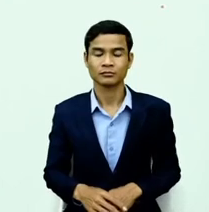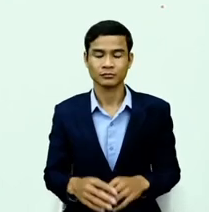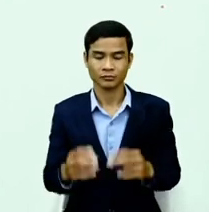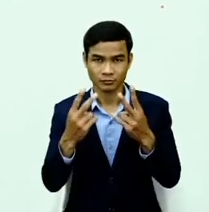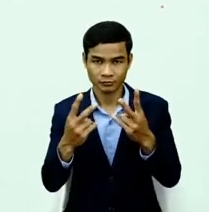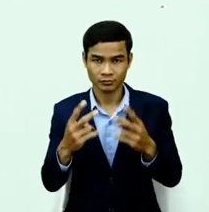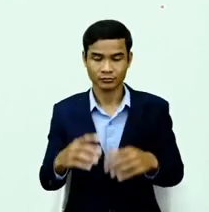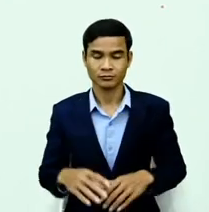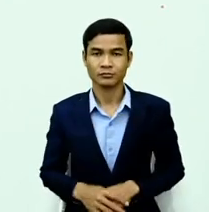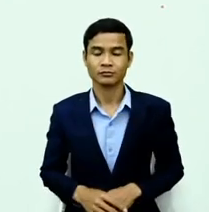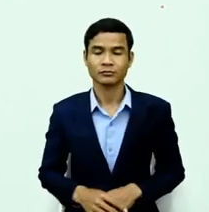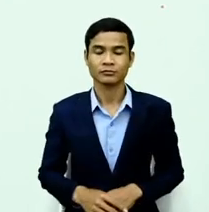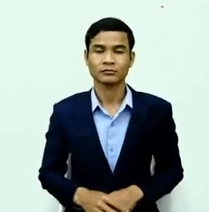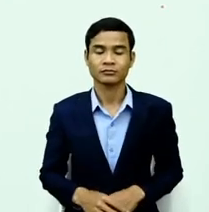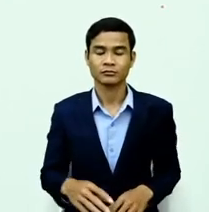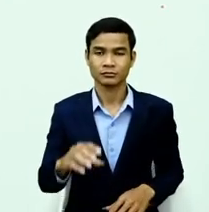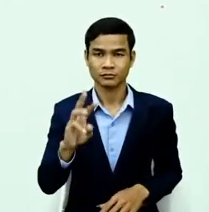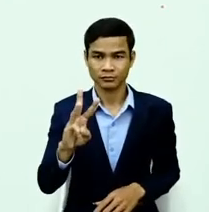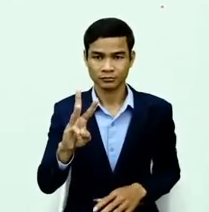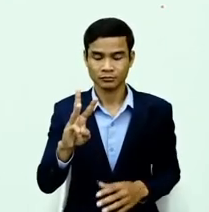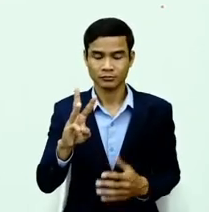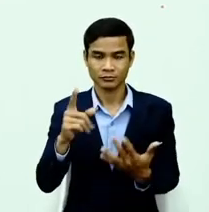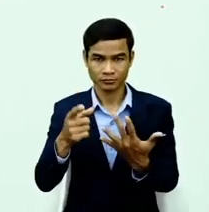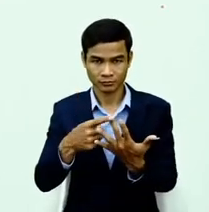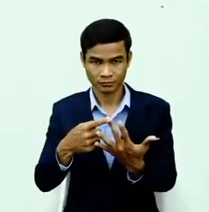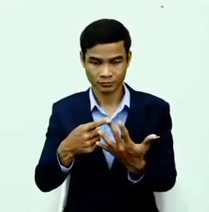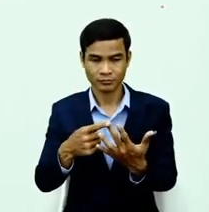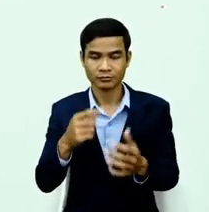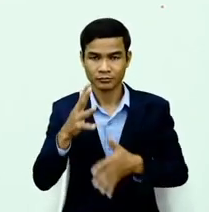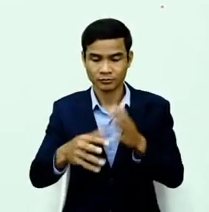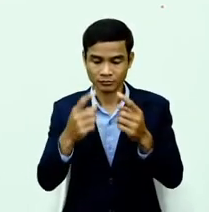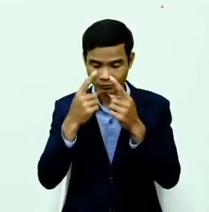จ้ะเตรียมตัว y o um yum